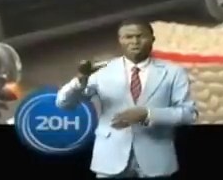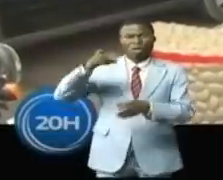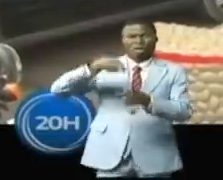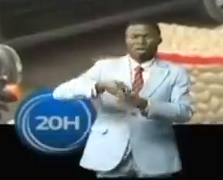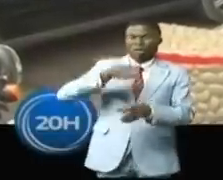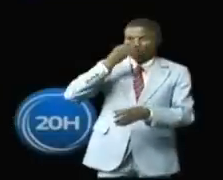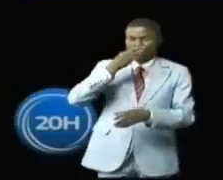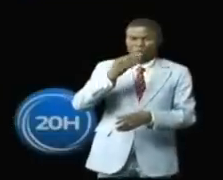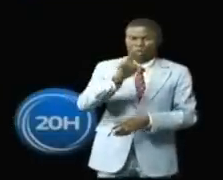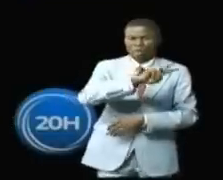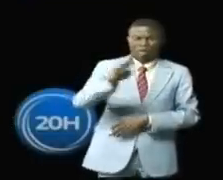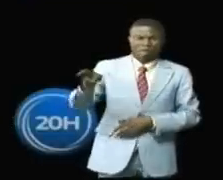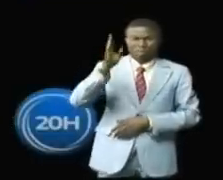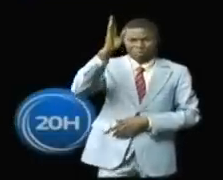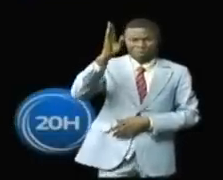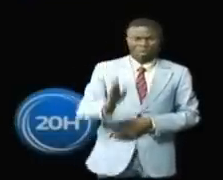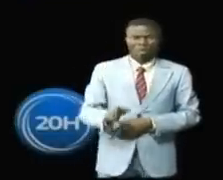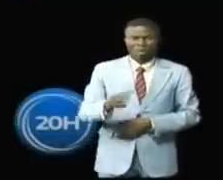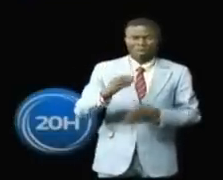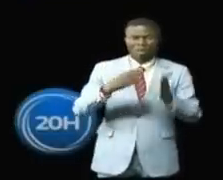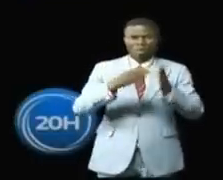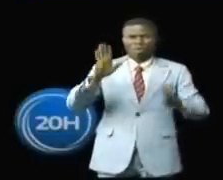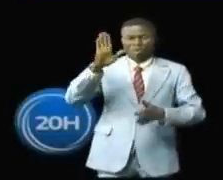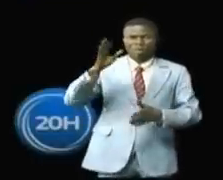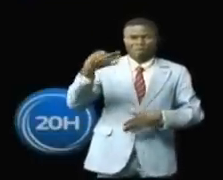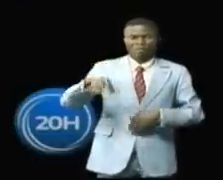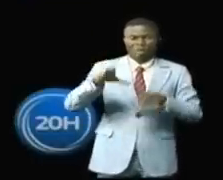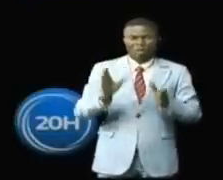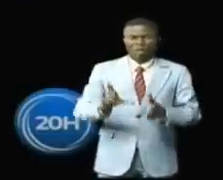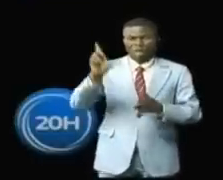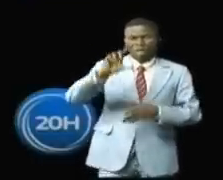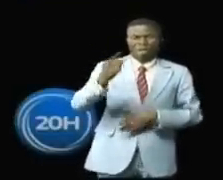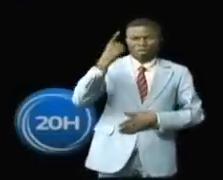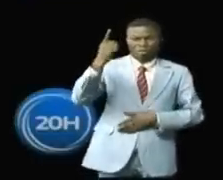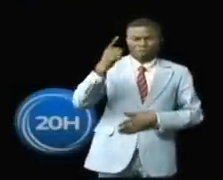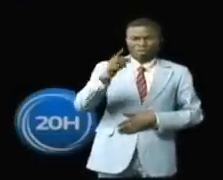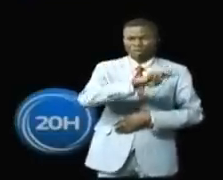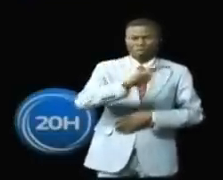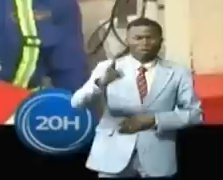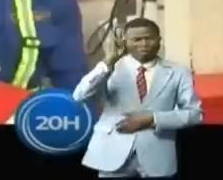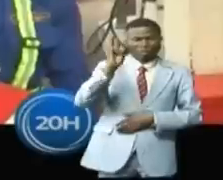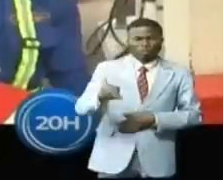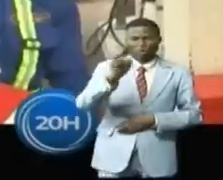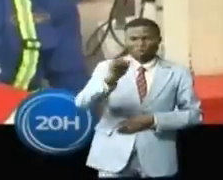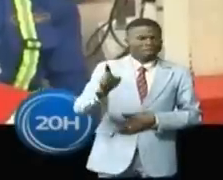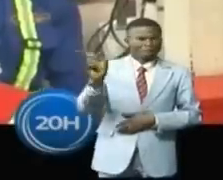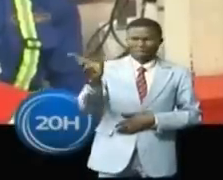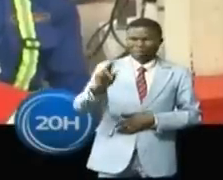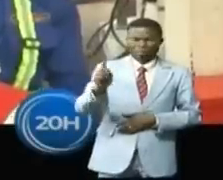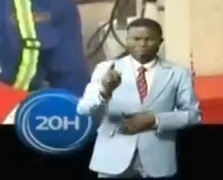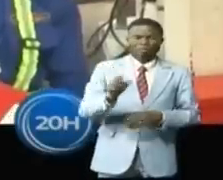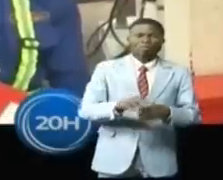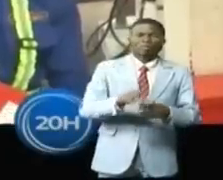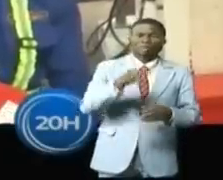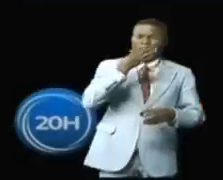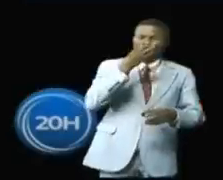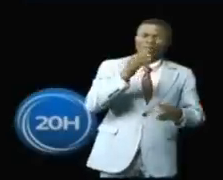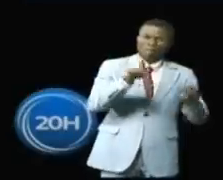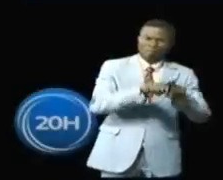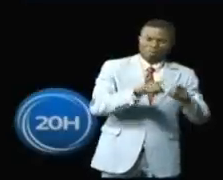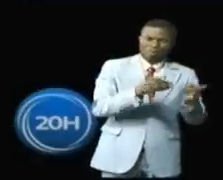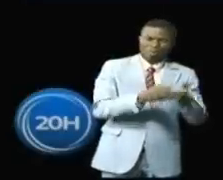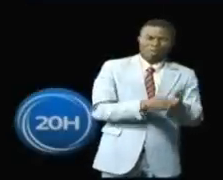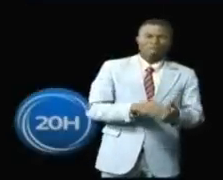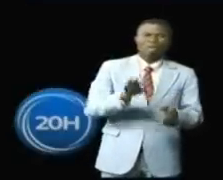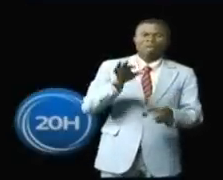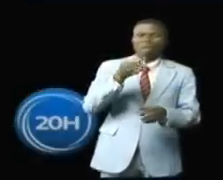vend à 2495 francs le litre au lieu de 2300 francs congolais. Le gasoil au même prix et le